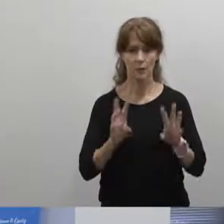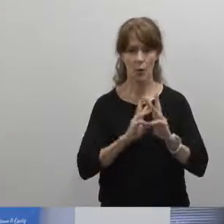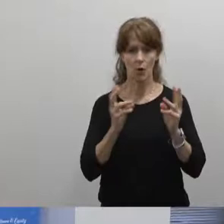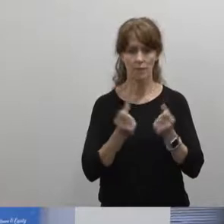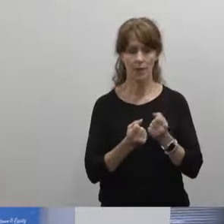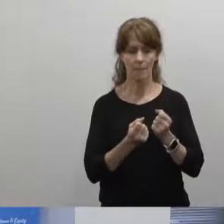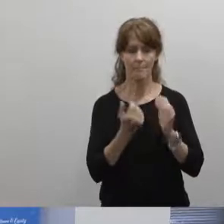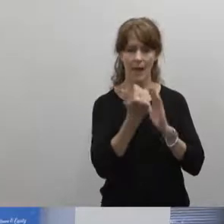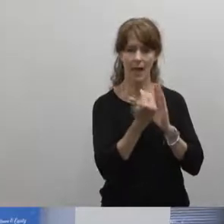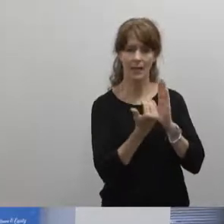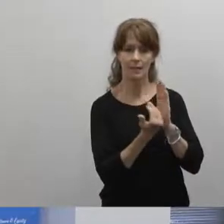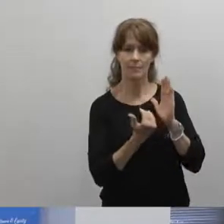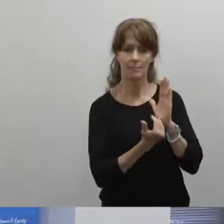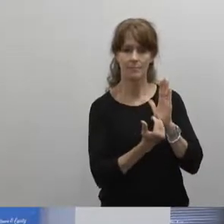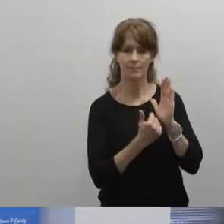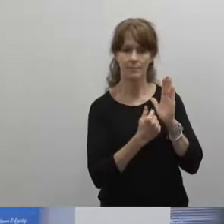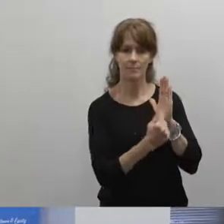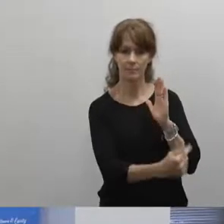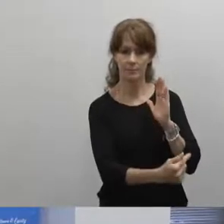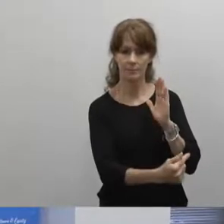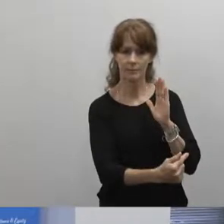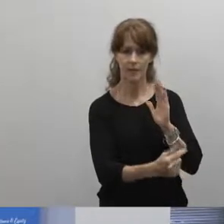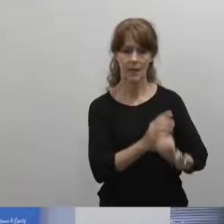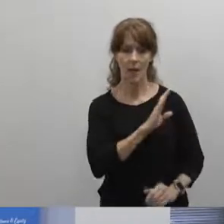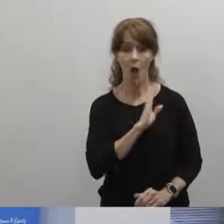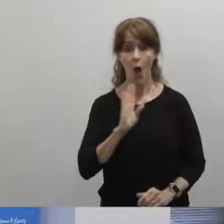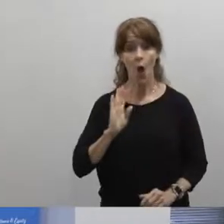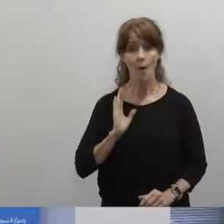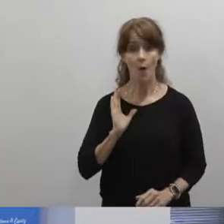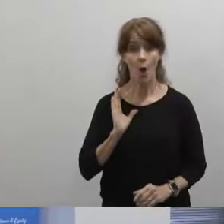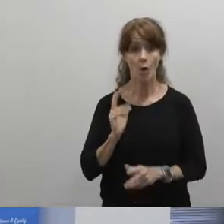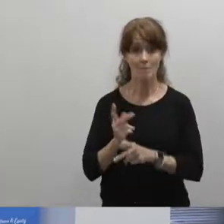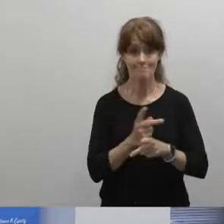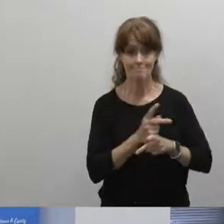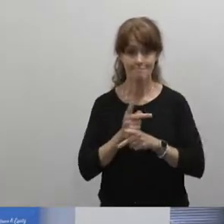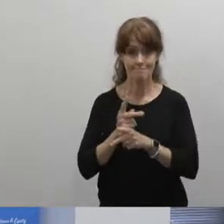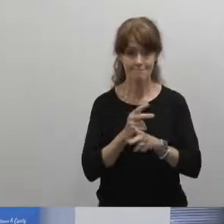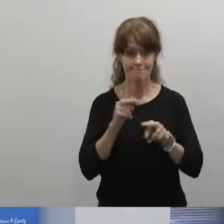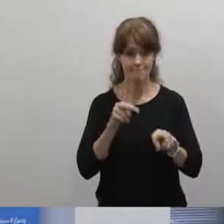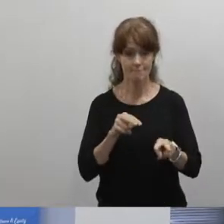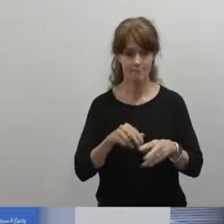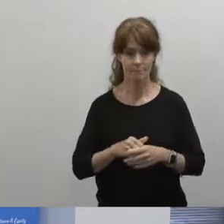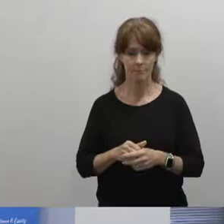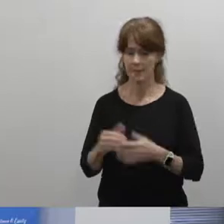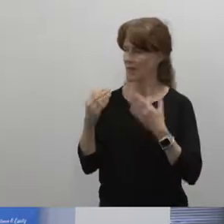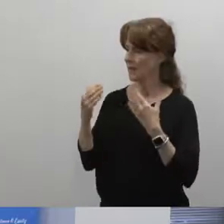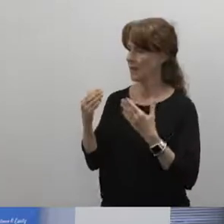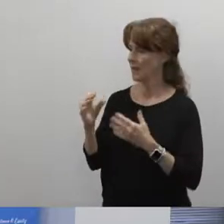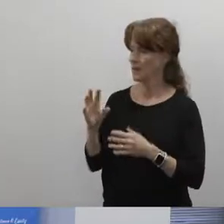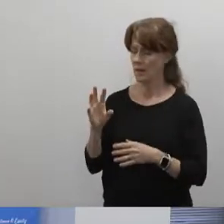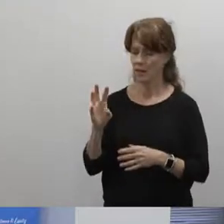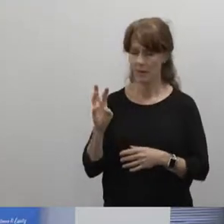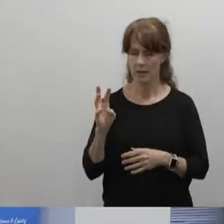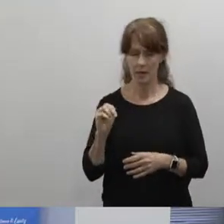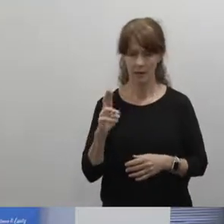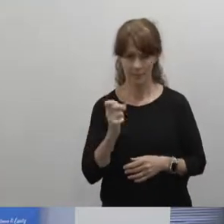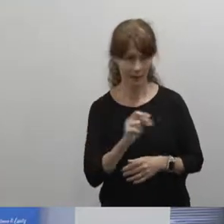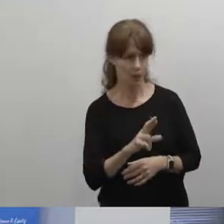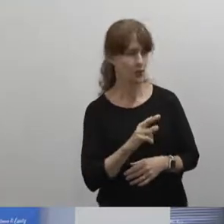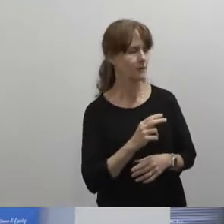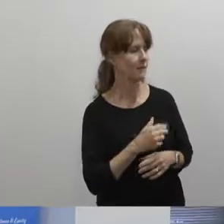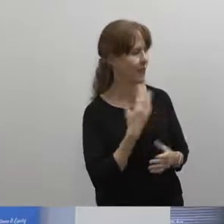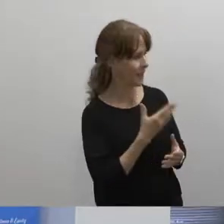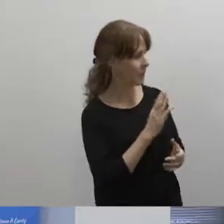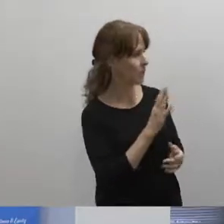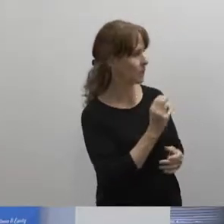dương năng thưa cà phê cua bánh tó âm pi đây âm pi cái hai thà lát tập hall âm pi sa bắt đầu